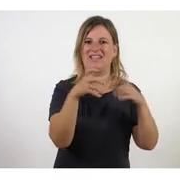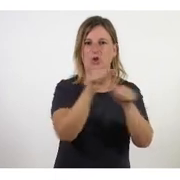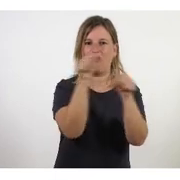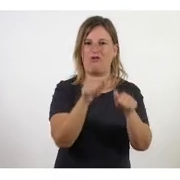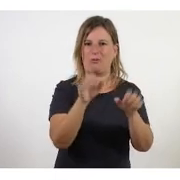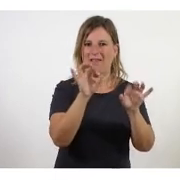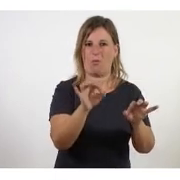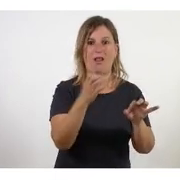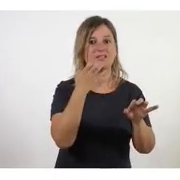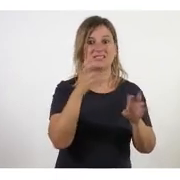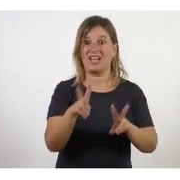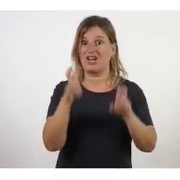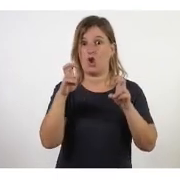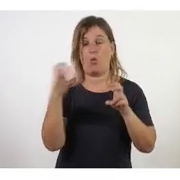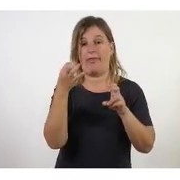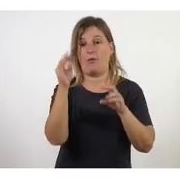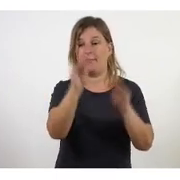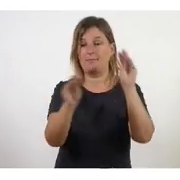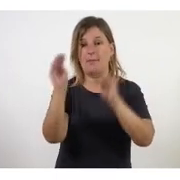capa i recol·locar-la i donar-li